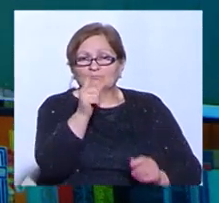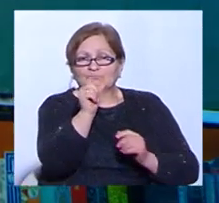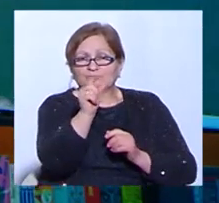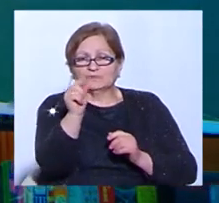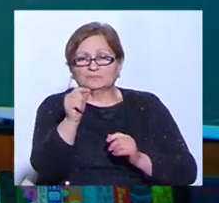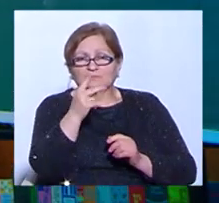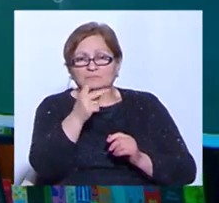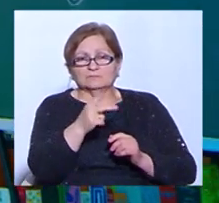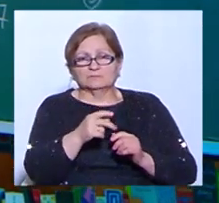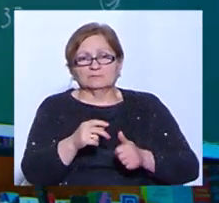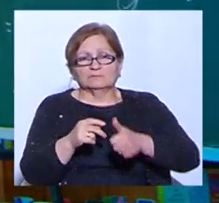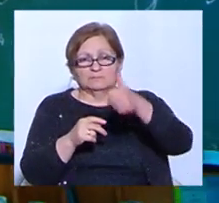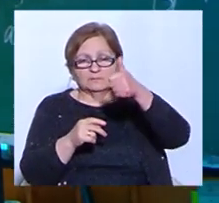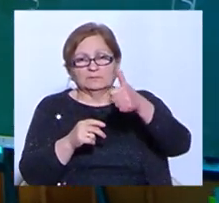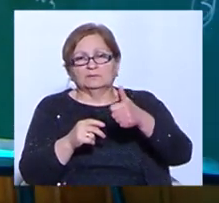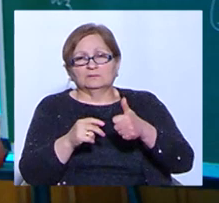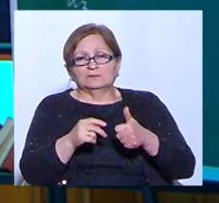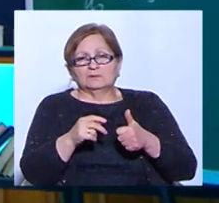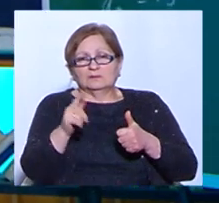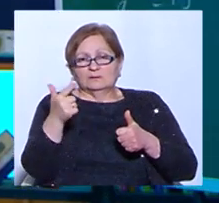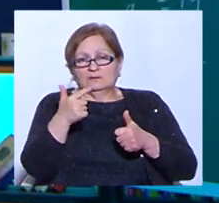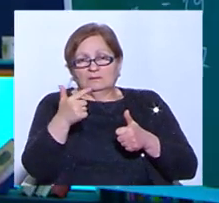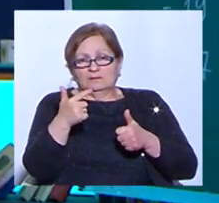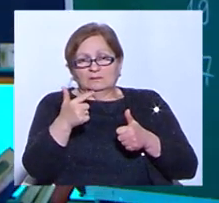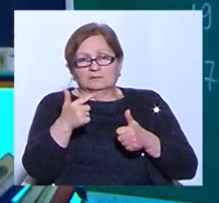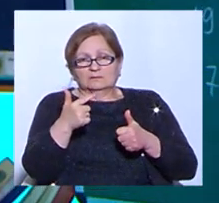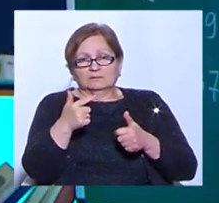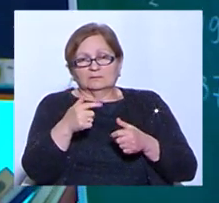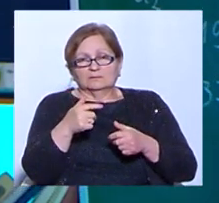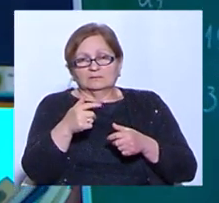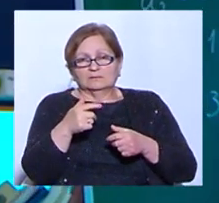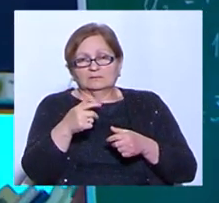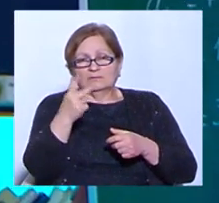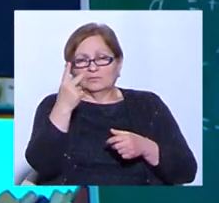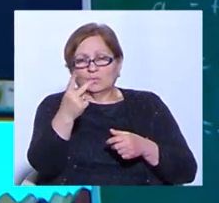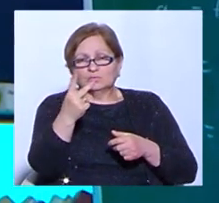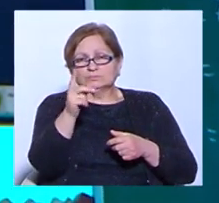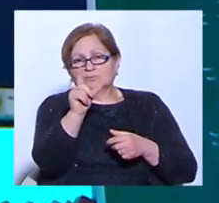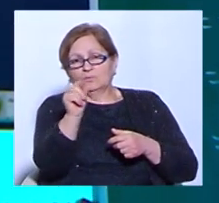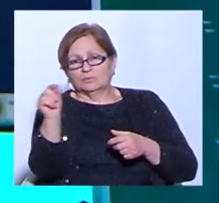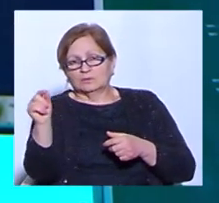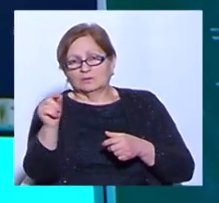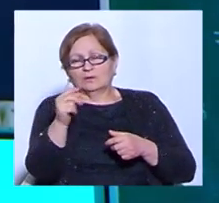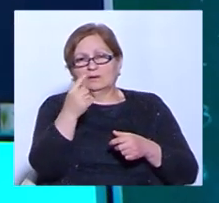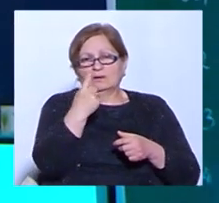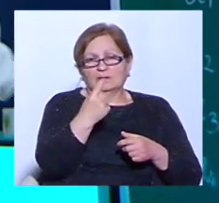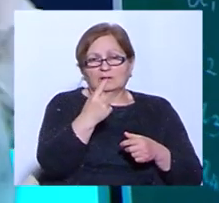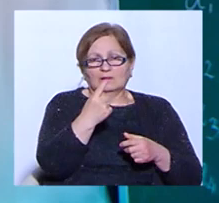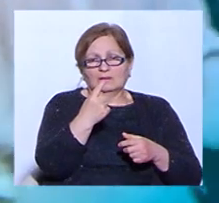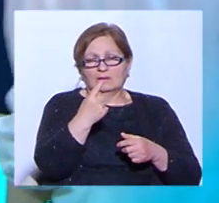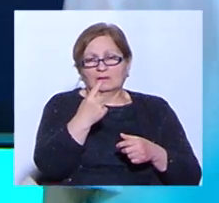დაიწყო ესე. იყო პირველი, შემდეგ მეორესთვის დაჯგუფა ესე. 2-ჯერ 2, 1 და